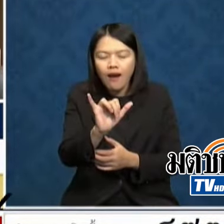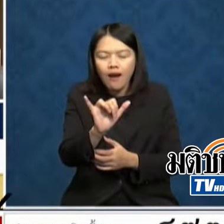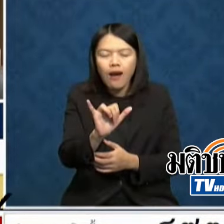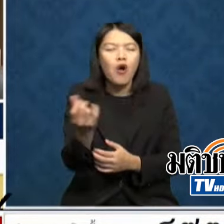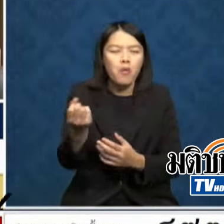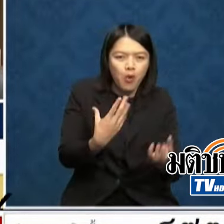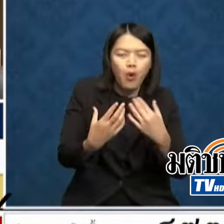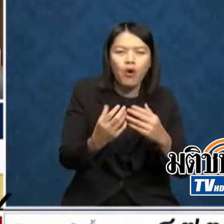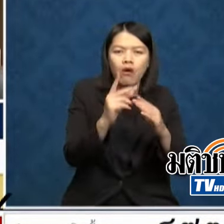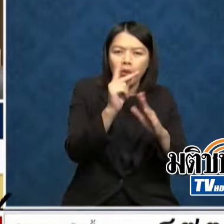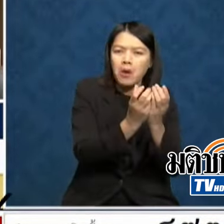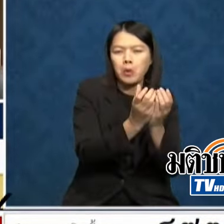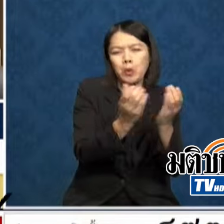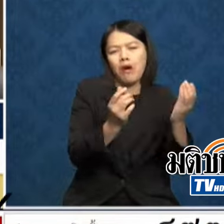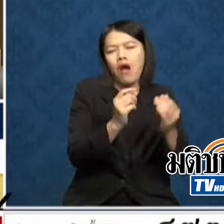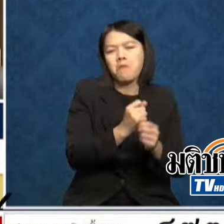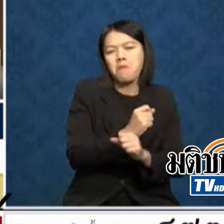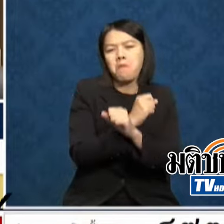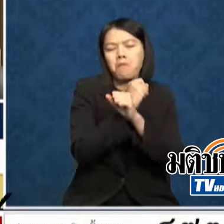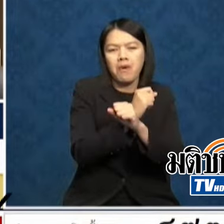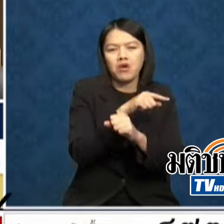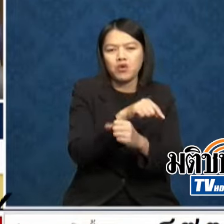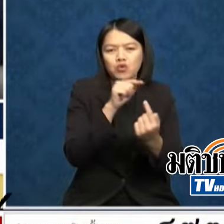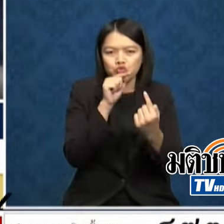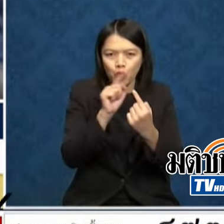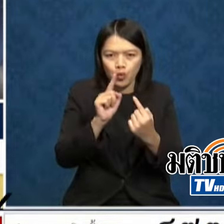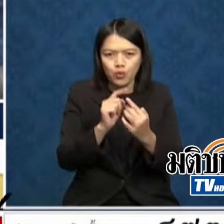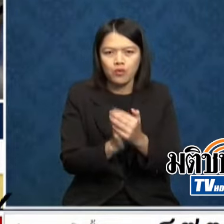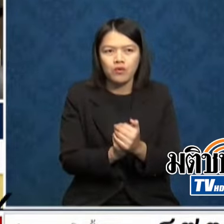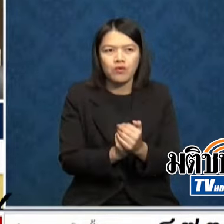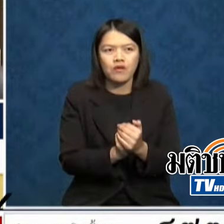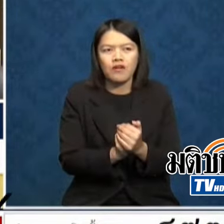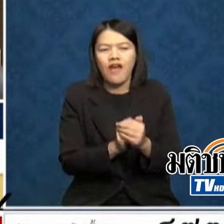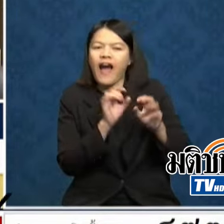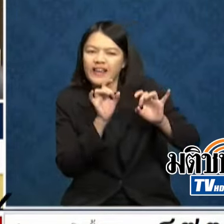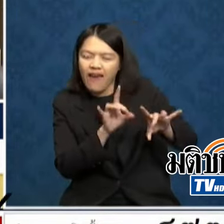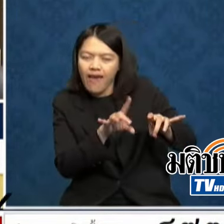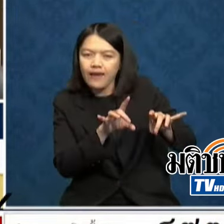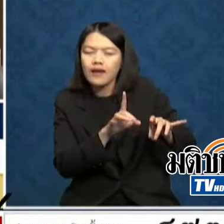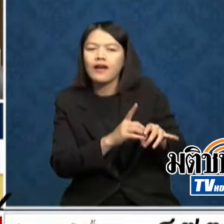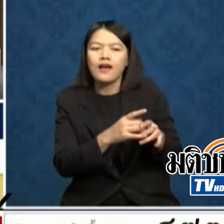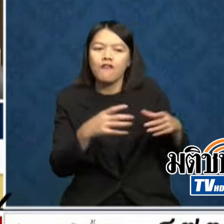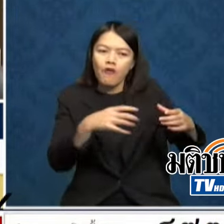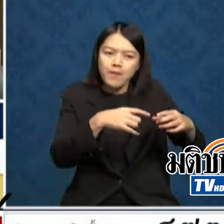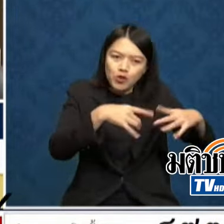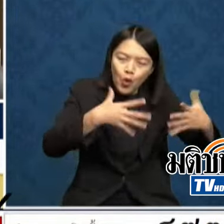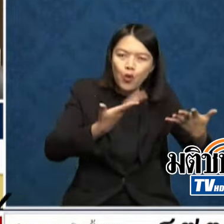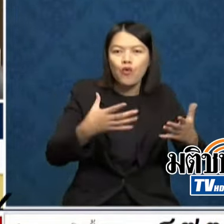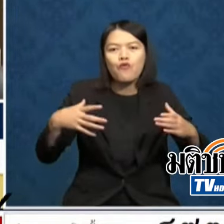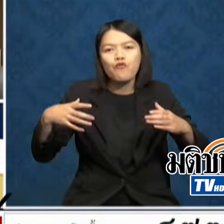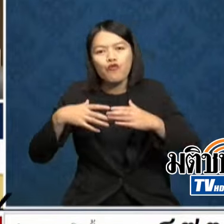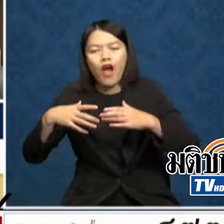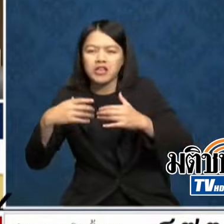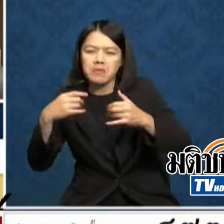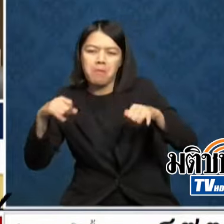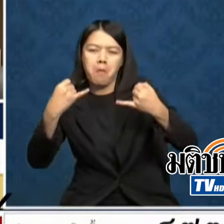ว่ารัฐธรรมนูญฉบับนี้ออกมาเพื่อปกป้องในกรณีที่จะมีการกลั่นแกล้งฝ่ายการหรือฝ่ายที่